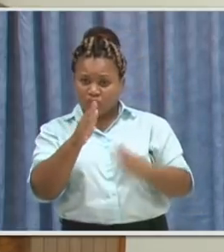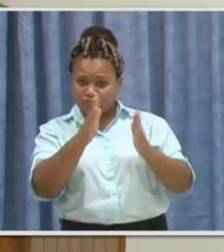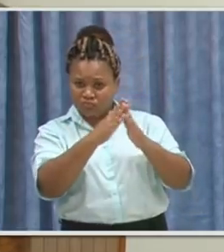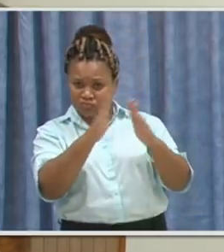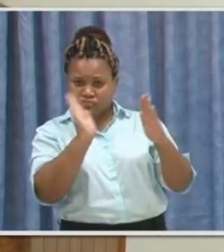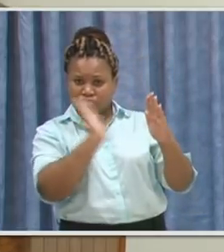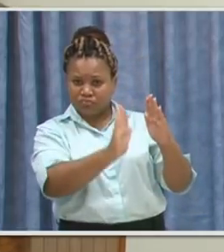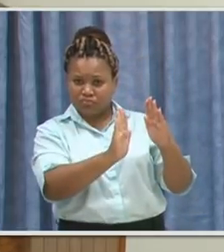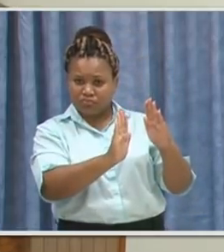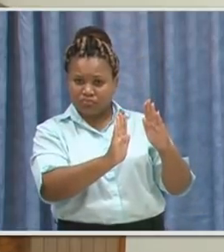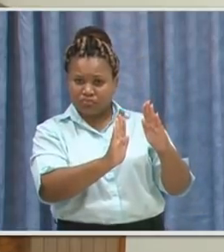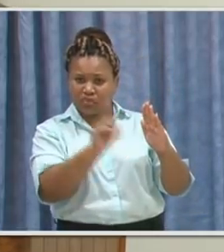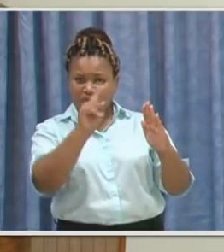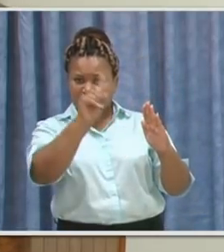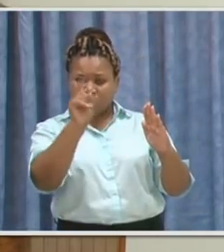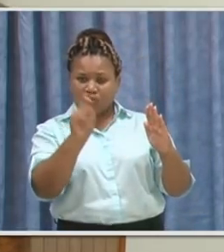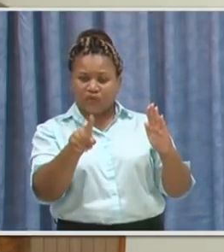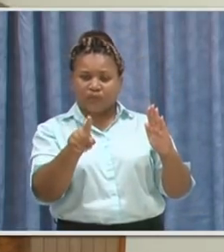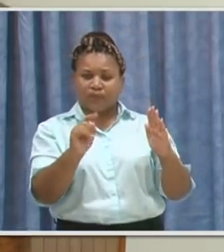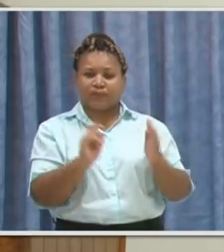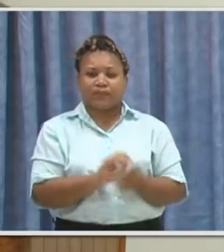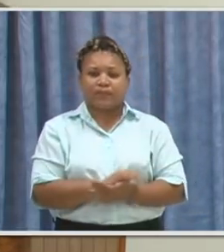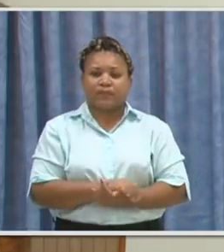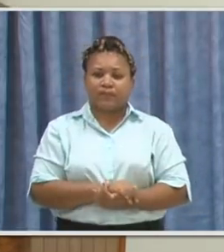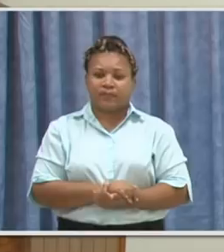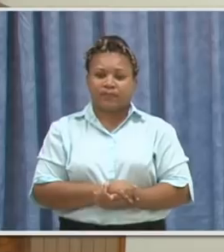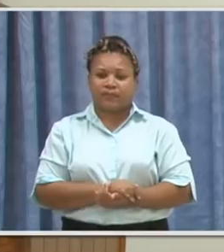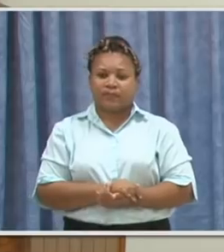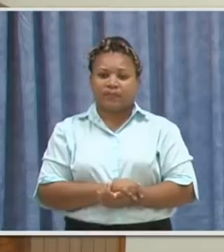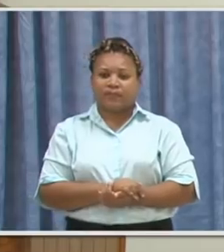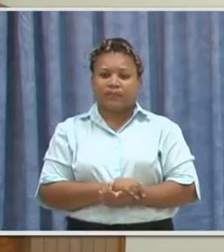de Miot, Chennai, India.